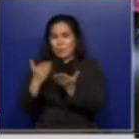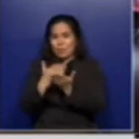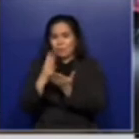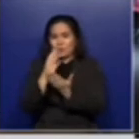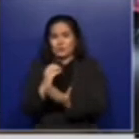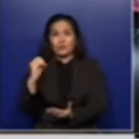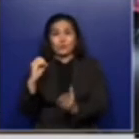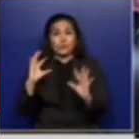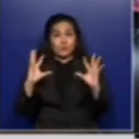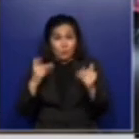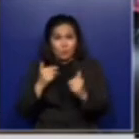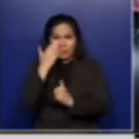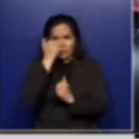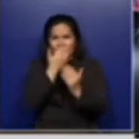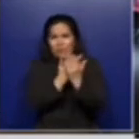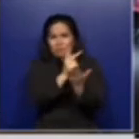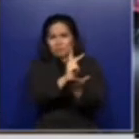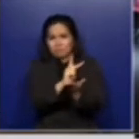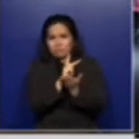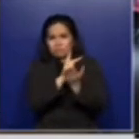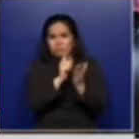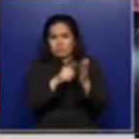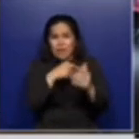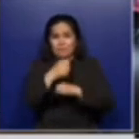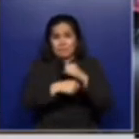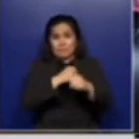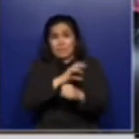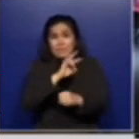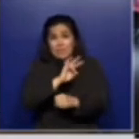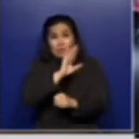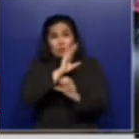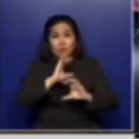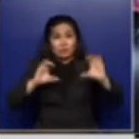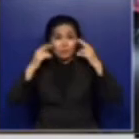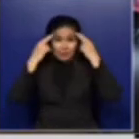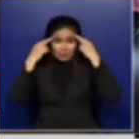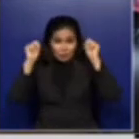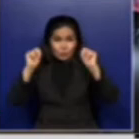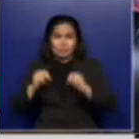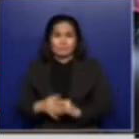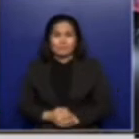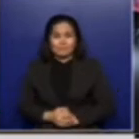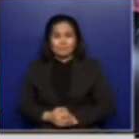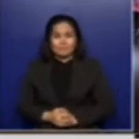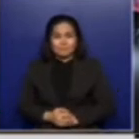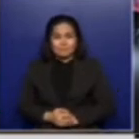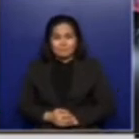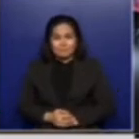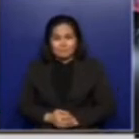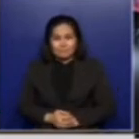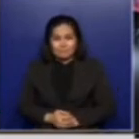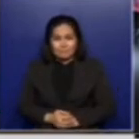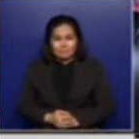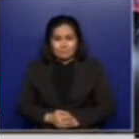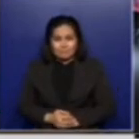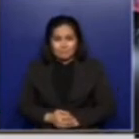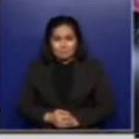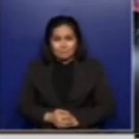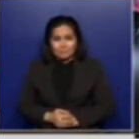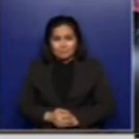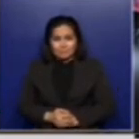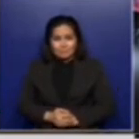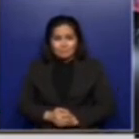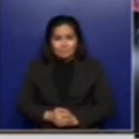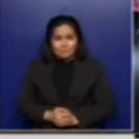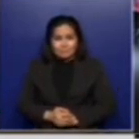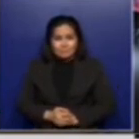ะครับจากเงินก้อนที่ท่านรัฐบาลพลเอกประยุทธ์ได้กู้มาในช่วง7ปีงบประมาณท่านประธ